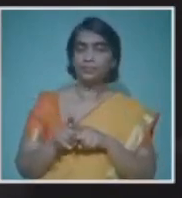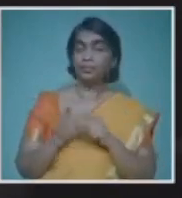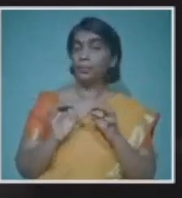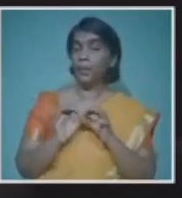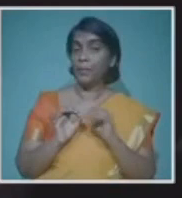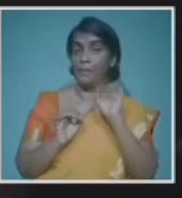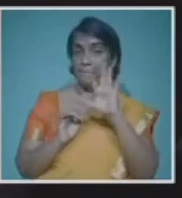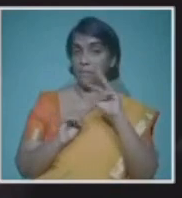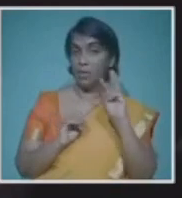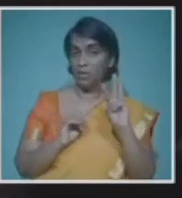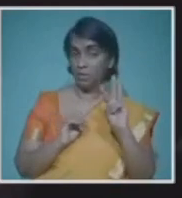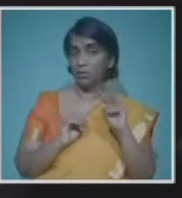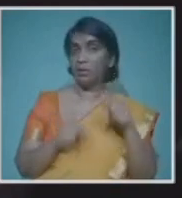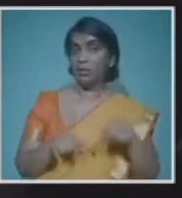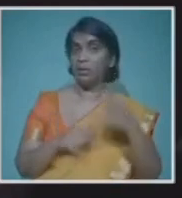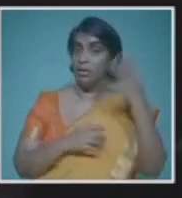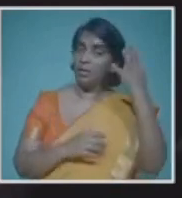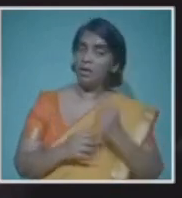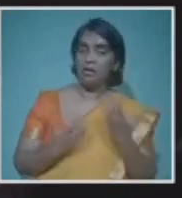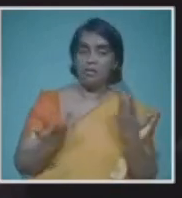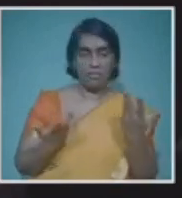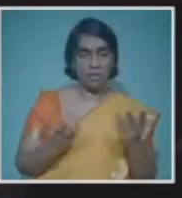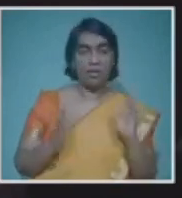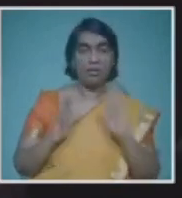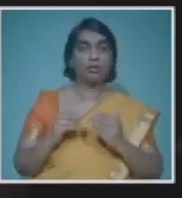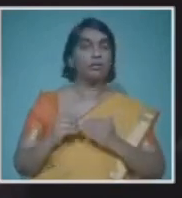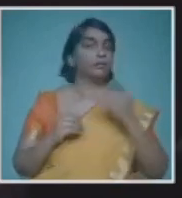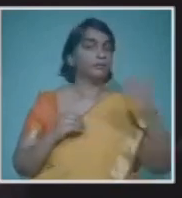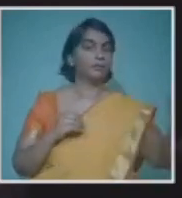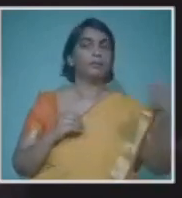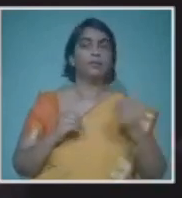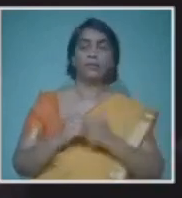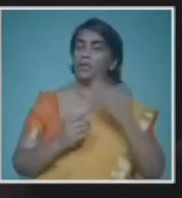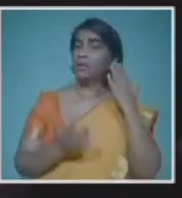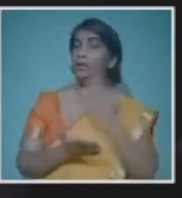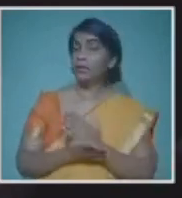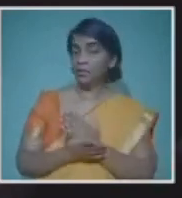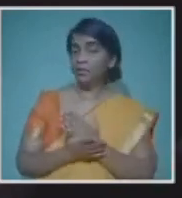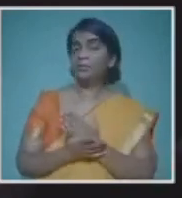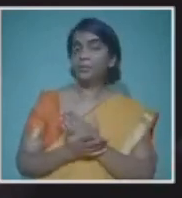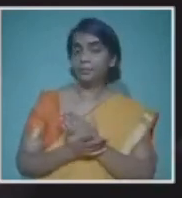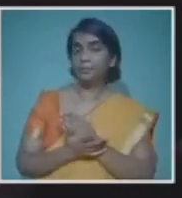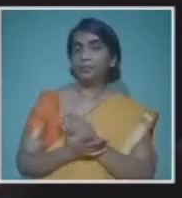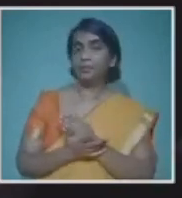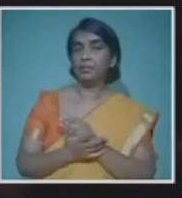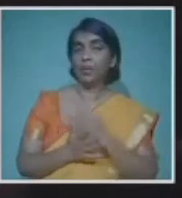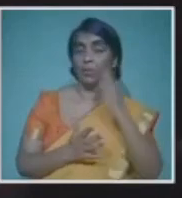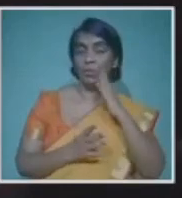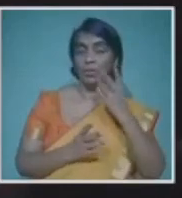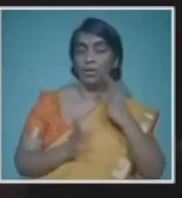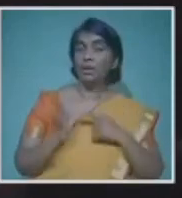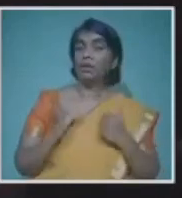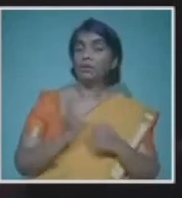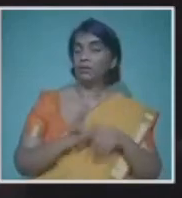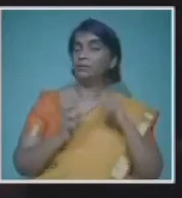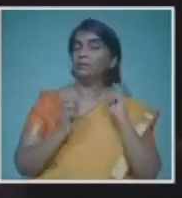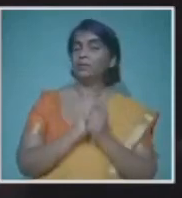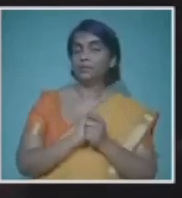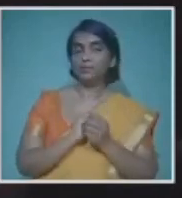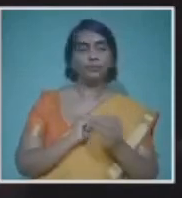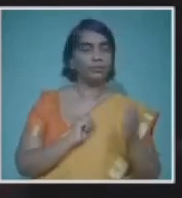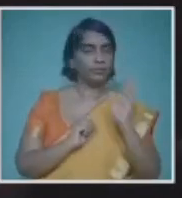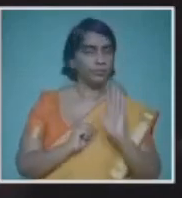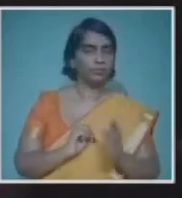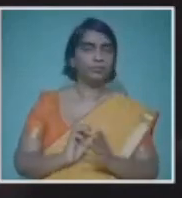බිලියන 53 අපිට දැන් ගන්න බැරි වුණත් මෙතනින් එහාටවත් මේක වෙන එක නවත්තන්න අවශ්‍ය විදේශ විනිමය පනතේ සංශෝධනය කරුණාකරලා